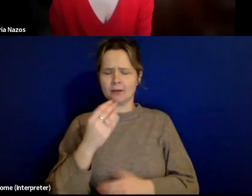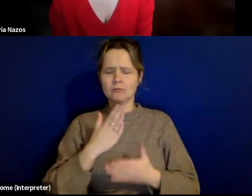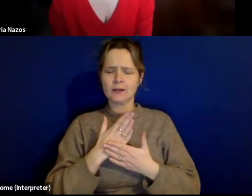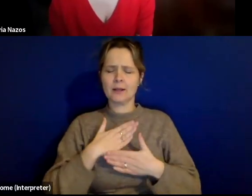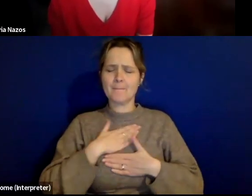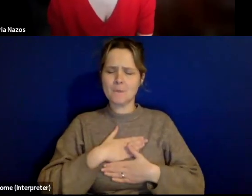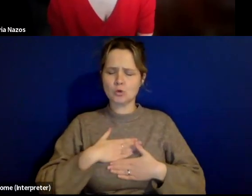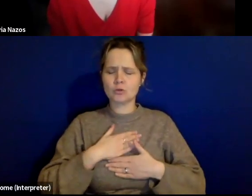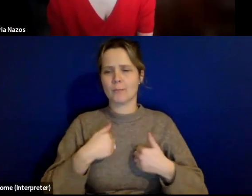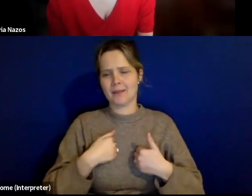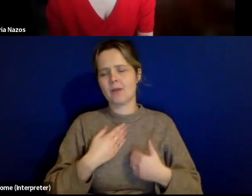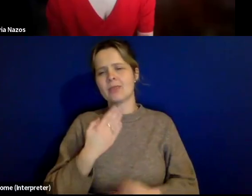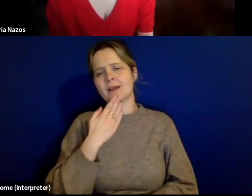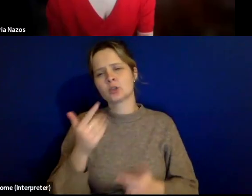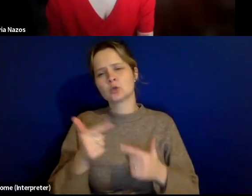being here.